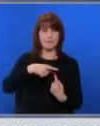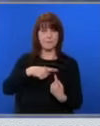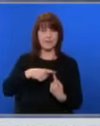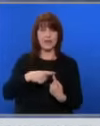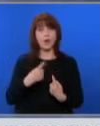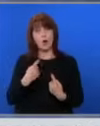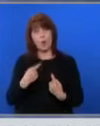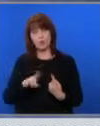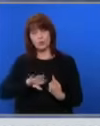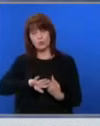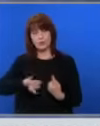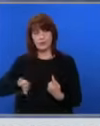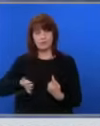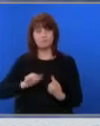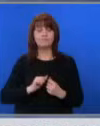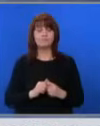А от другата страна на оста